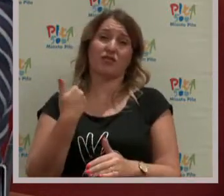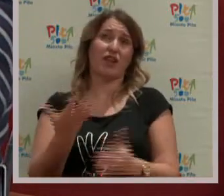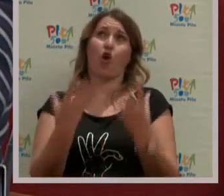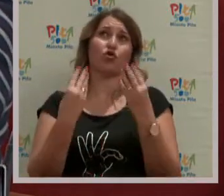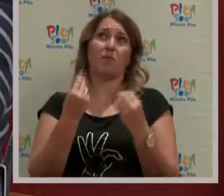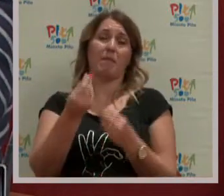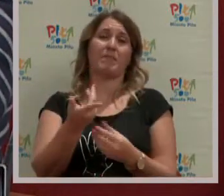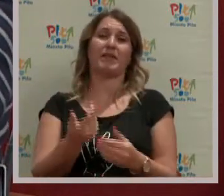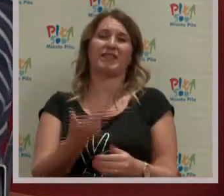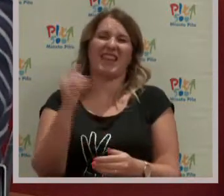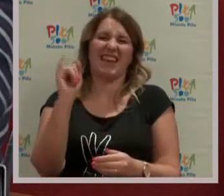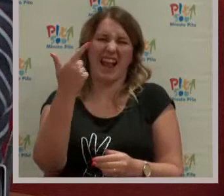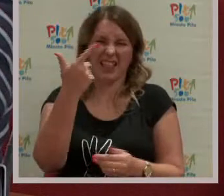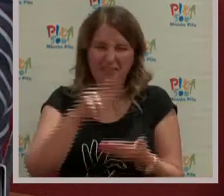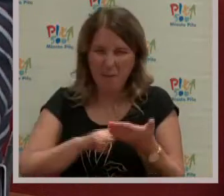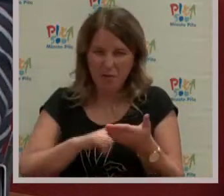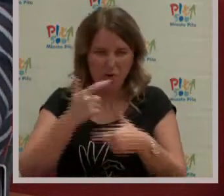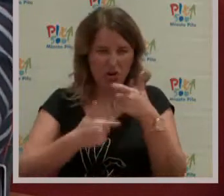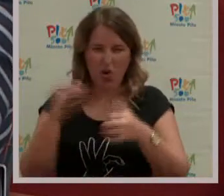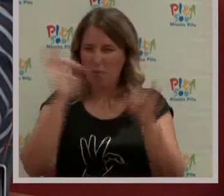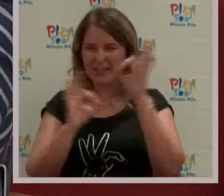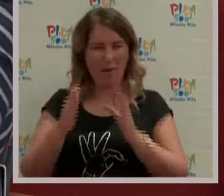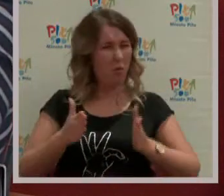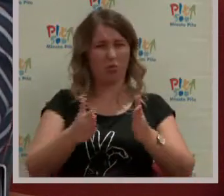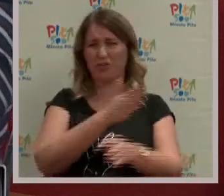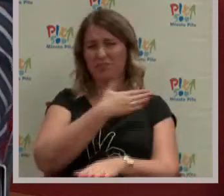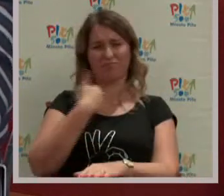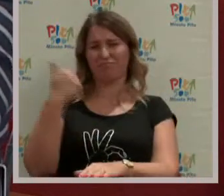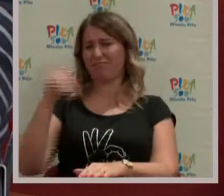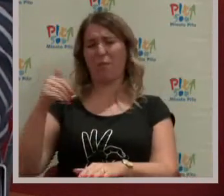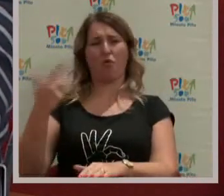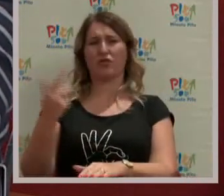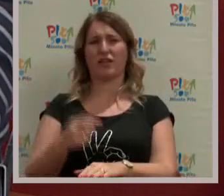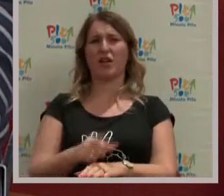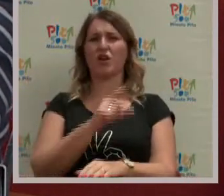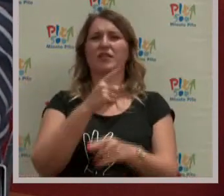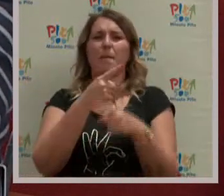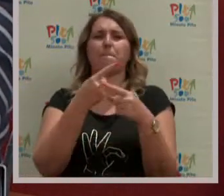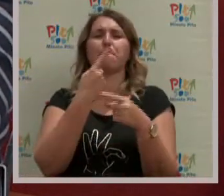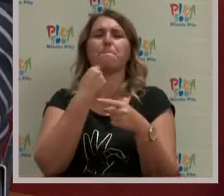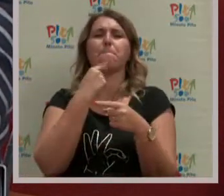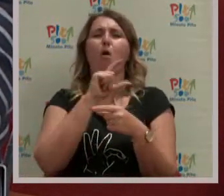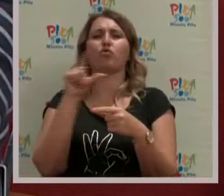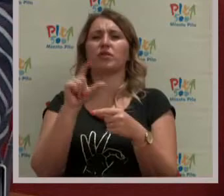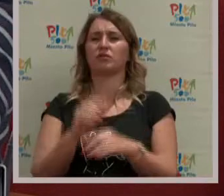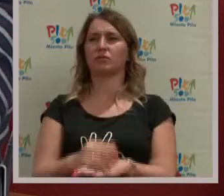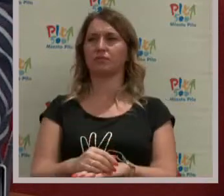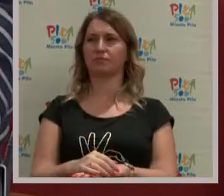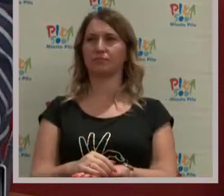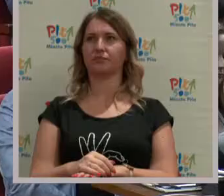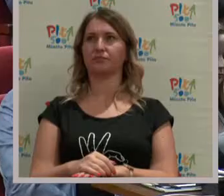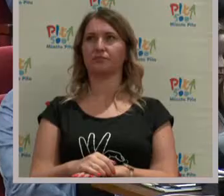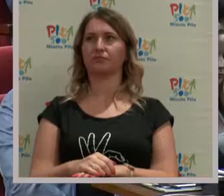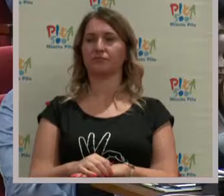a właściwie z góry można powiedzieć niemożliwe to tak w ramach odpowiedzi z drugiej strony patrząc jeżeli chodzi o nasz basen staramy się o